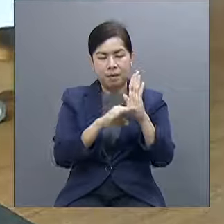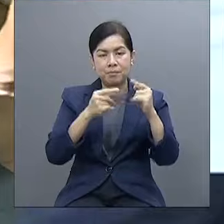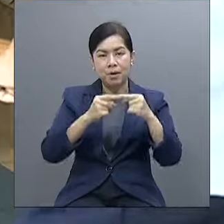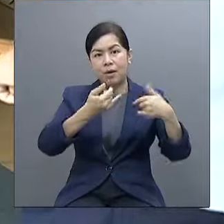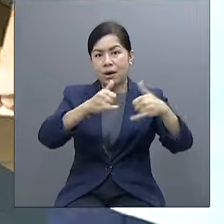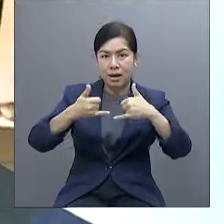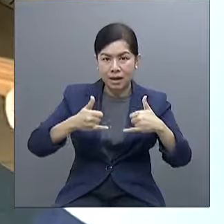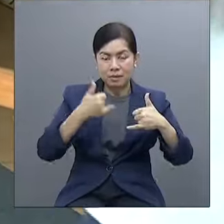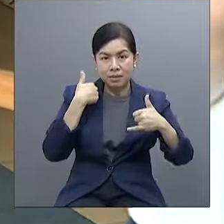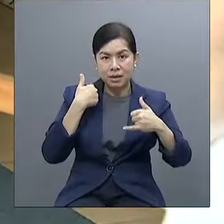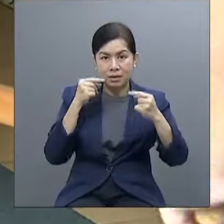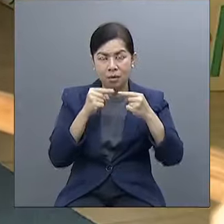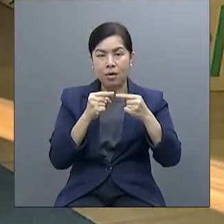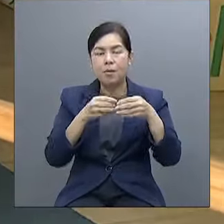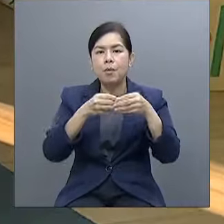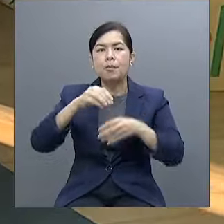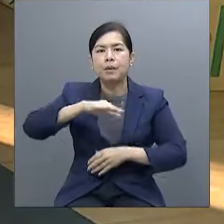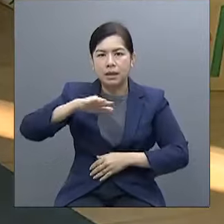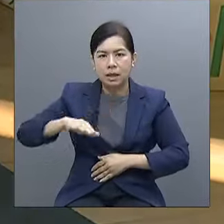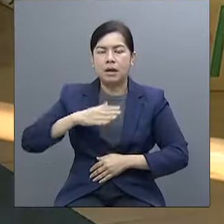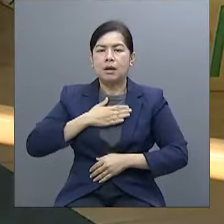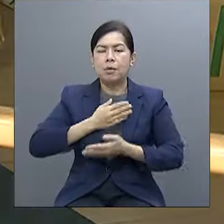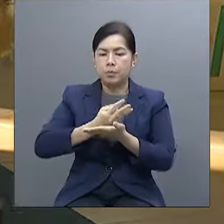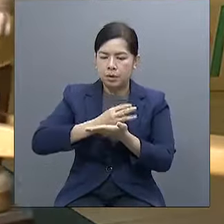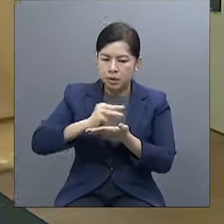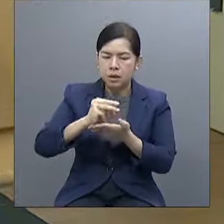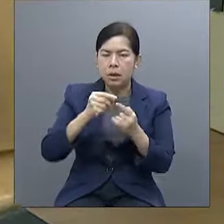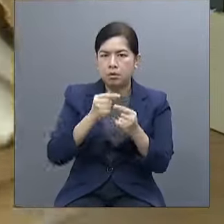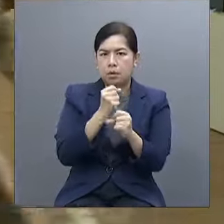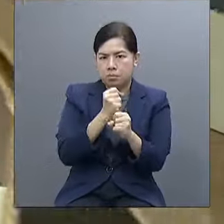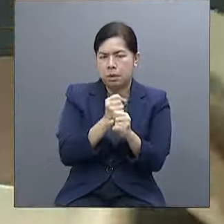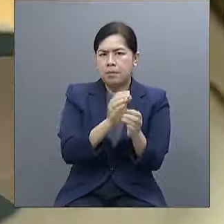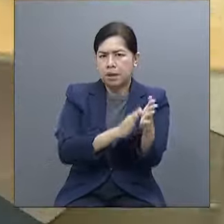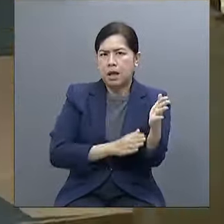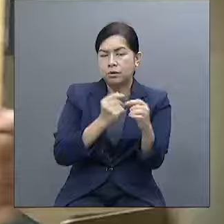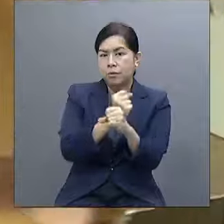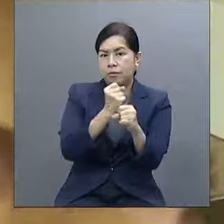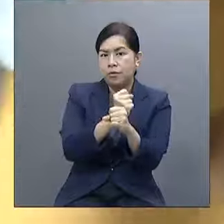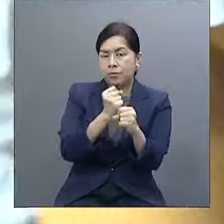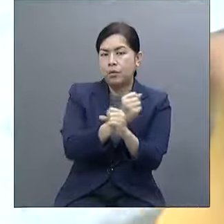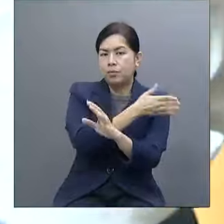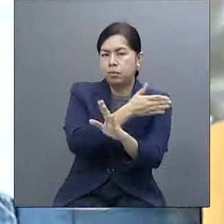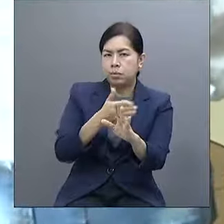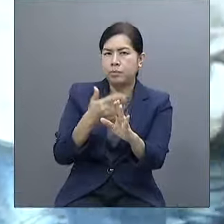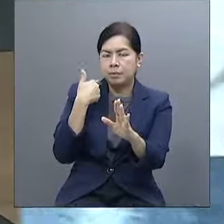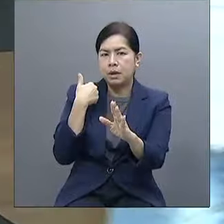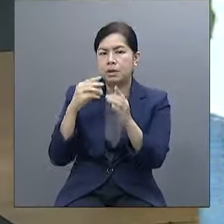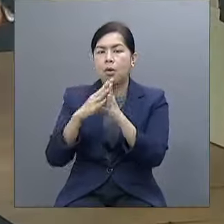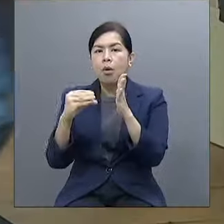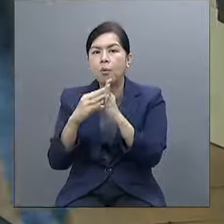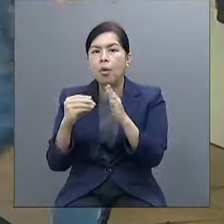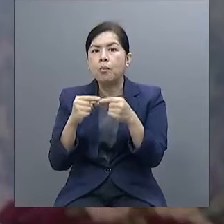ะค่ะเรามพดเนี่ยทำมานานแล้วแล้วก็ใช้กระบวนการเล่นผ่าน Play Worker ซึ่งอบรมผ่านคุณครูค่ะจริงๆเนื้อห